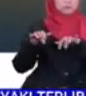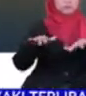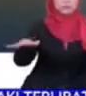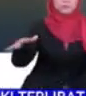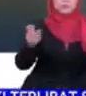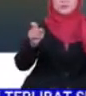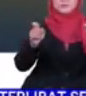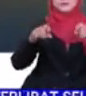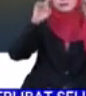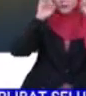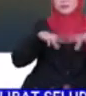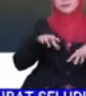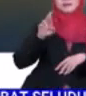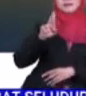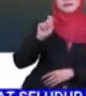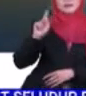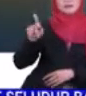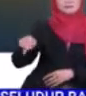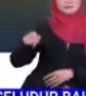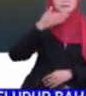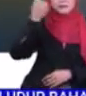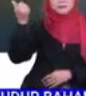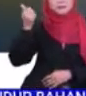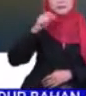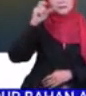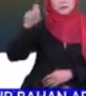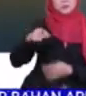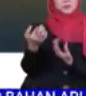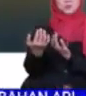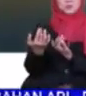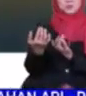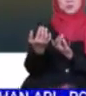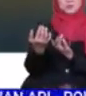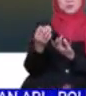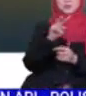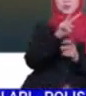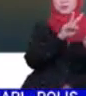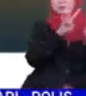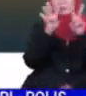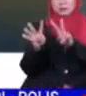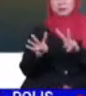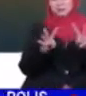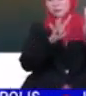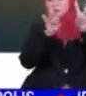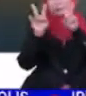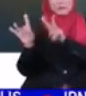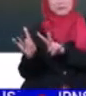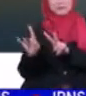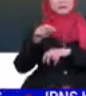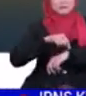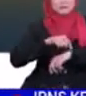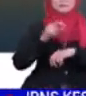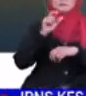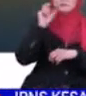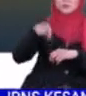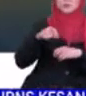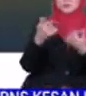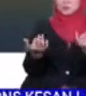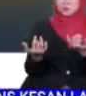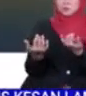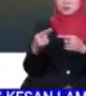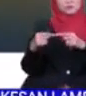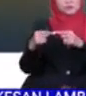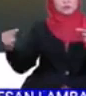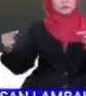merebak, ujian RTK lebih efektif kerana tidak perlu tunggu 24 hingga 48 jam untuk tahu kita positif atau